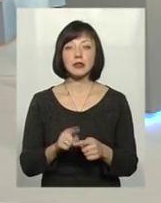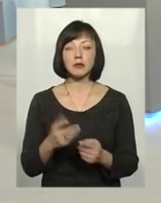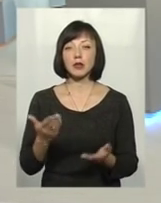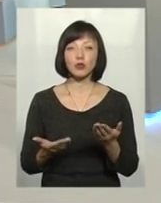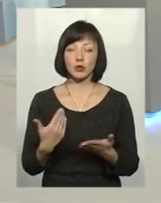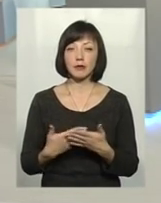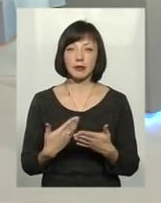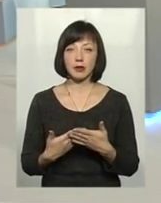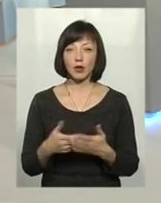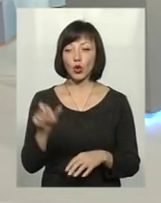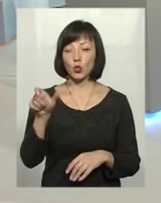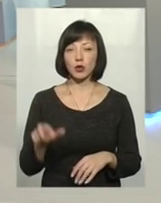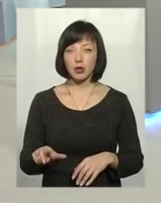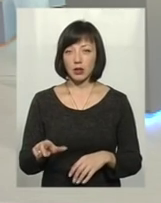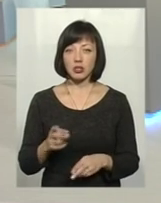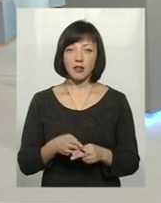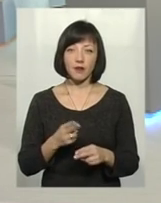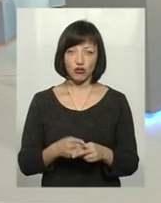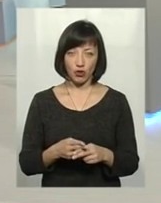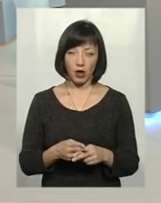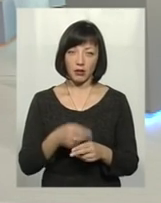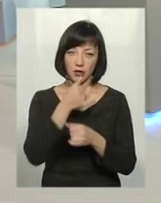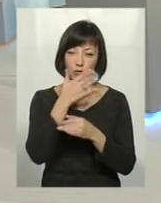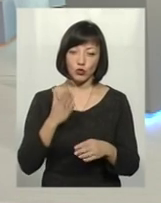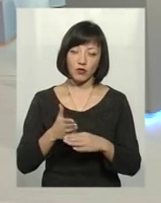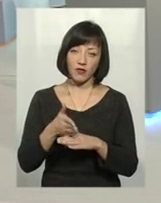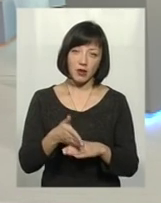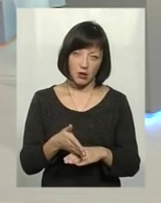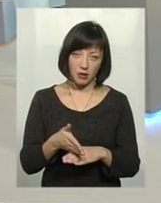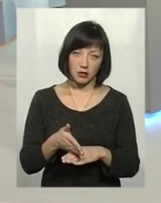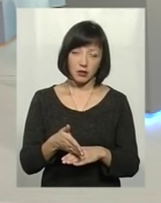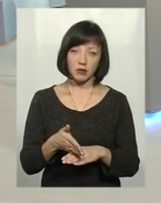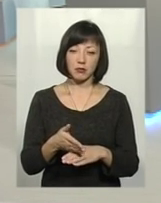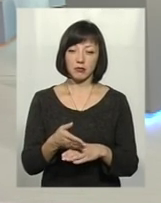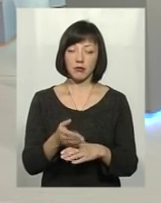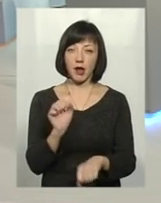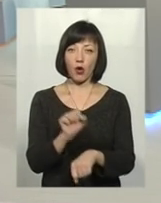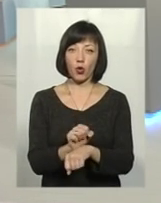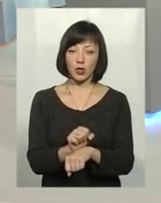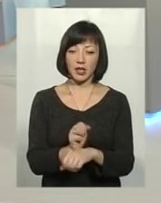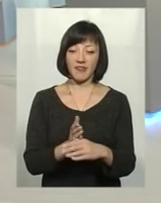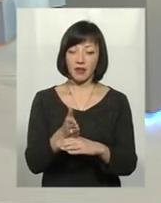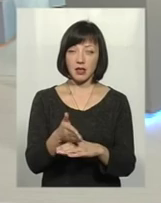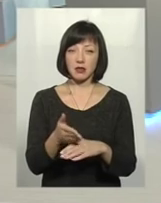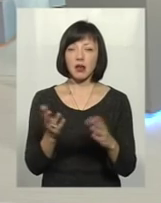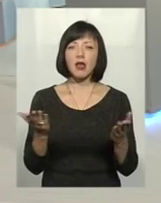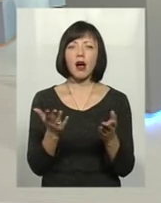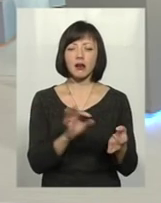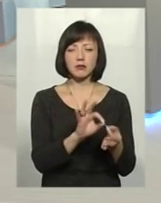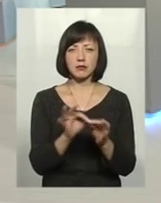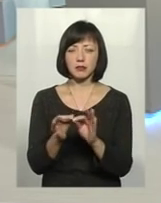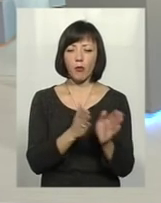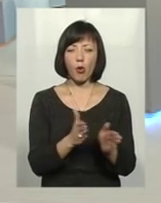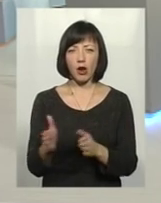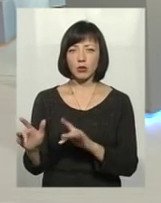до прикладу, людині заважає, не можуть в'їхати, перегородили в'їзд, який алгоритм дій мають